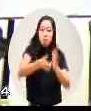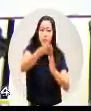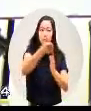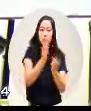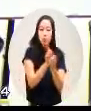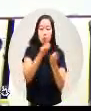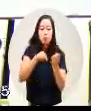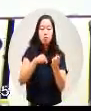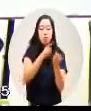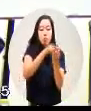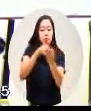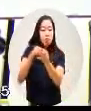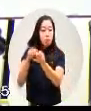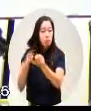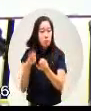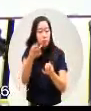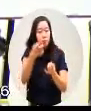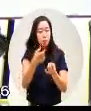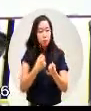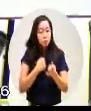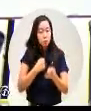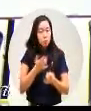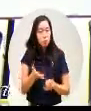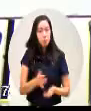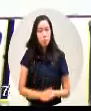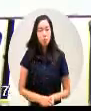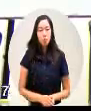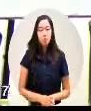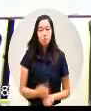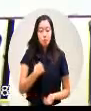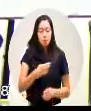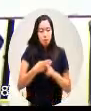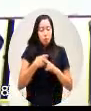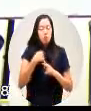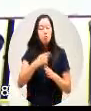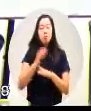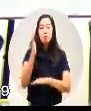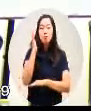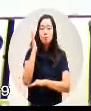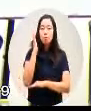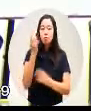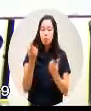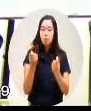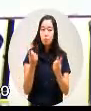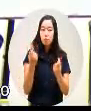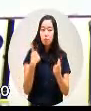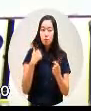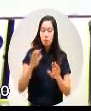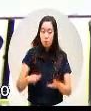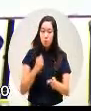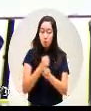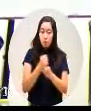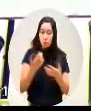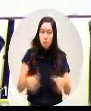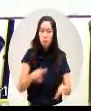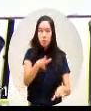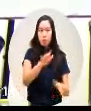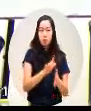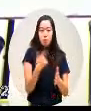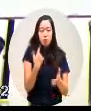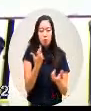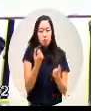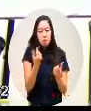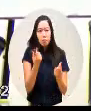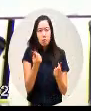方面啦吼有相当的了解啦吼。啊，我相信讲政府，我们 已经了吼啊，潜藏债务